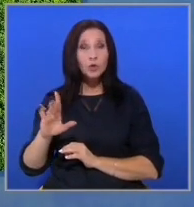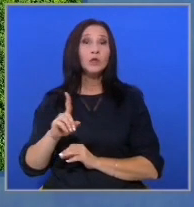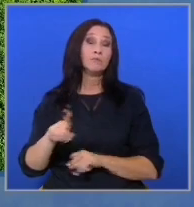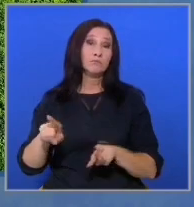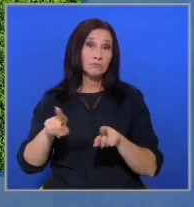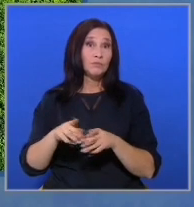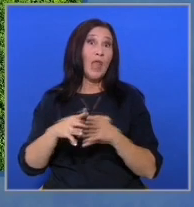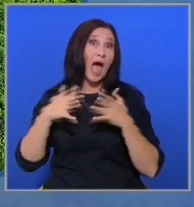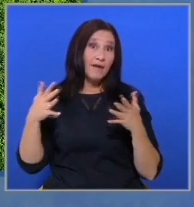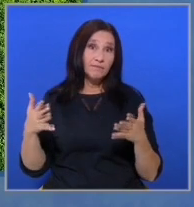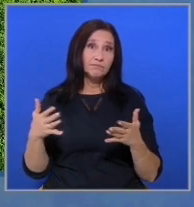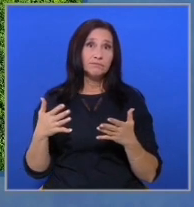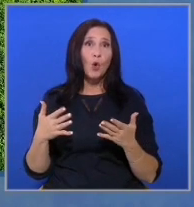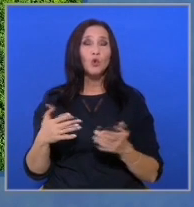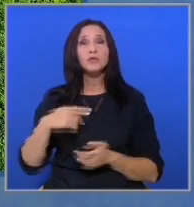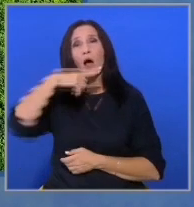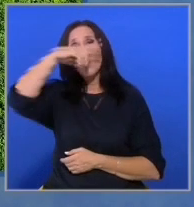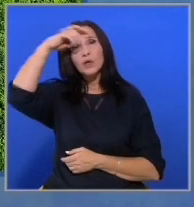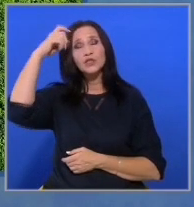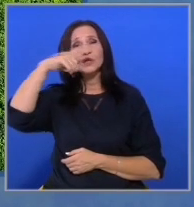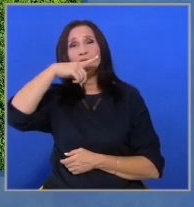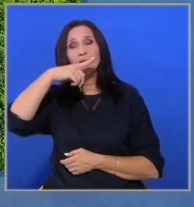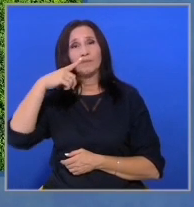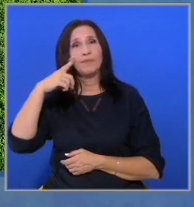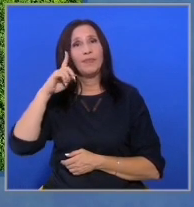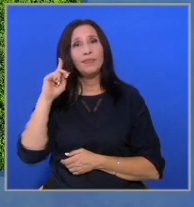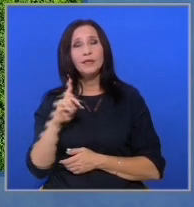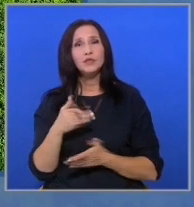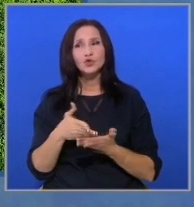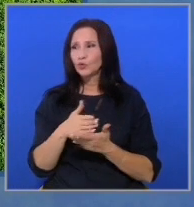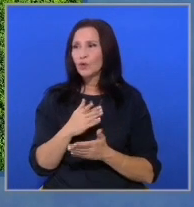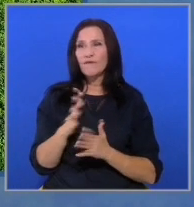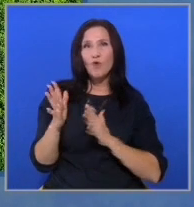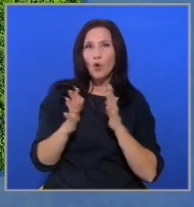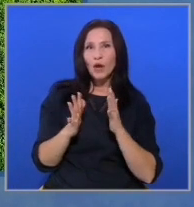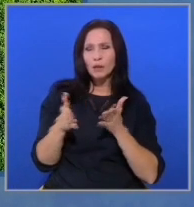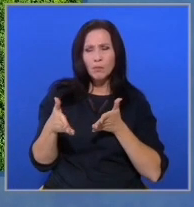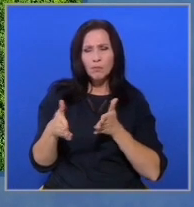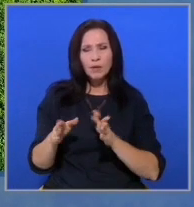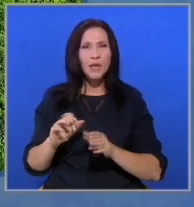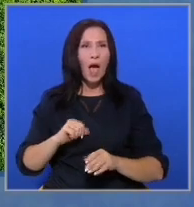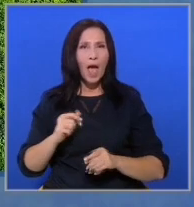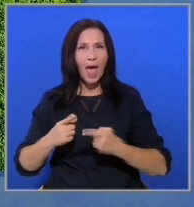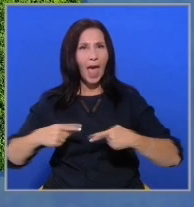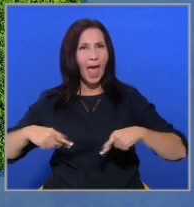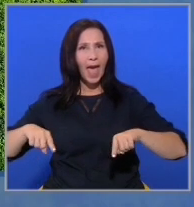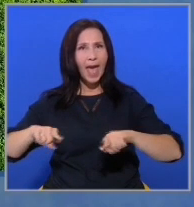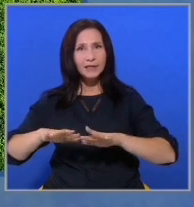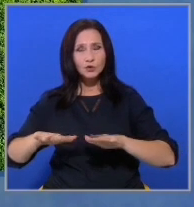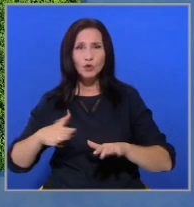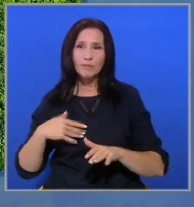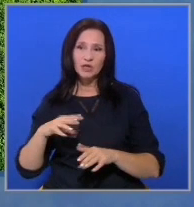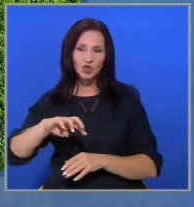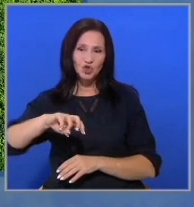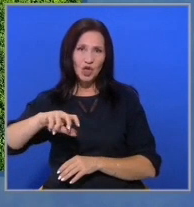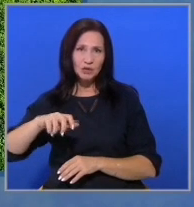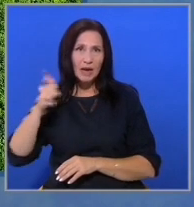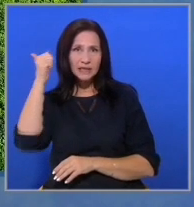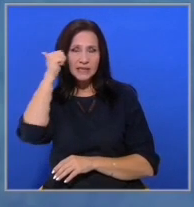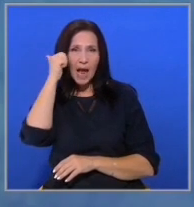за горещите летни дни, тъй като изцяло в гората. По пътя за езерото има чешма, както и малък скален манастир, посветен на